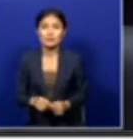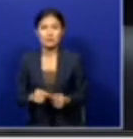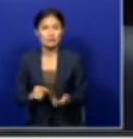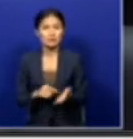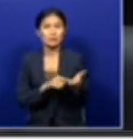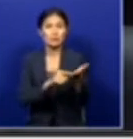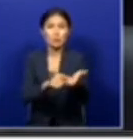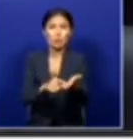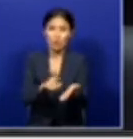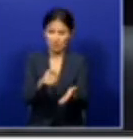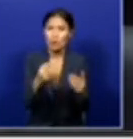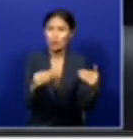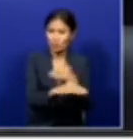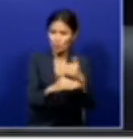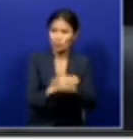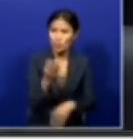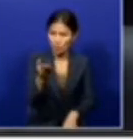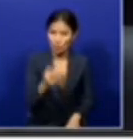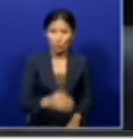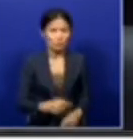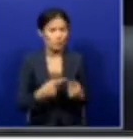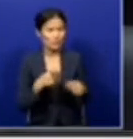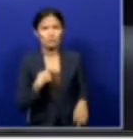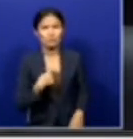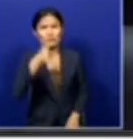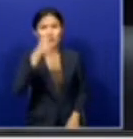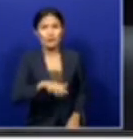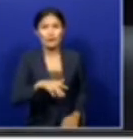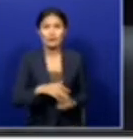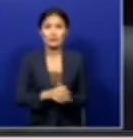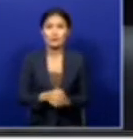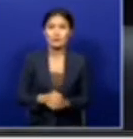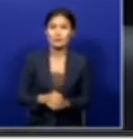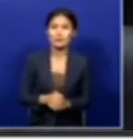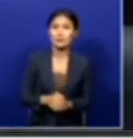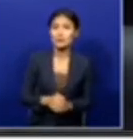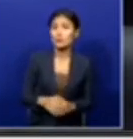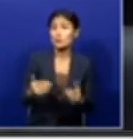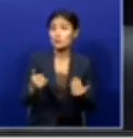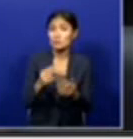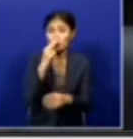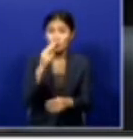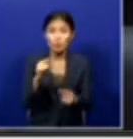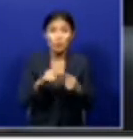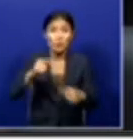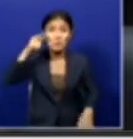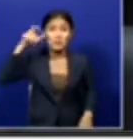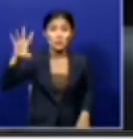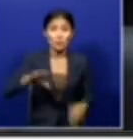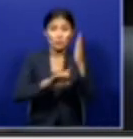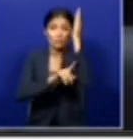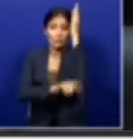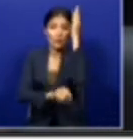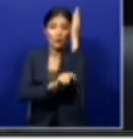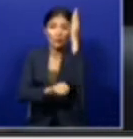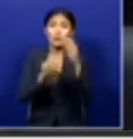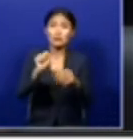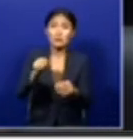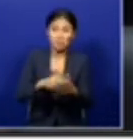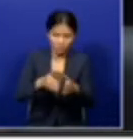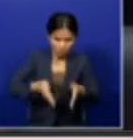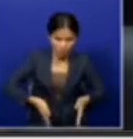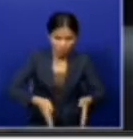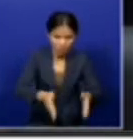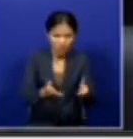ตรังเนี่ยท่านก็อยู่บ้านนอกเหมือนผมอ่ะถนนหนทางทางการเกษตรมันเป็นดินนะท่านประ